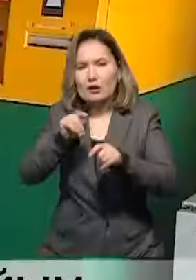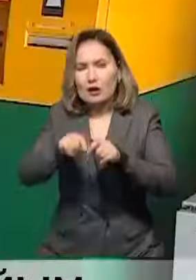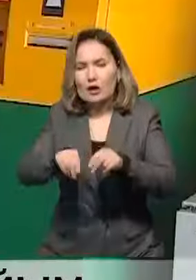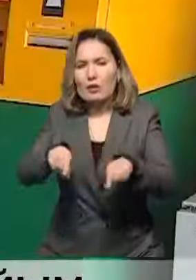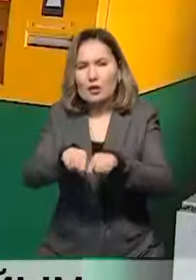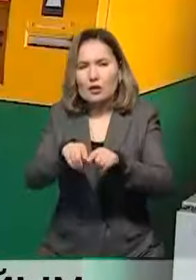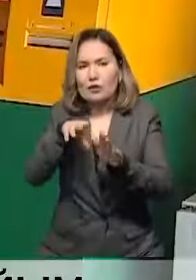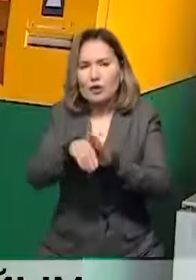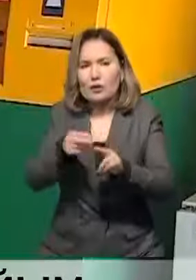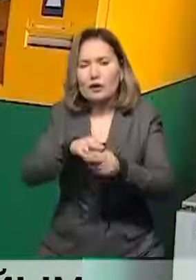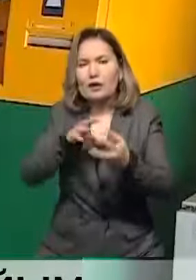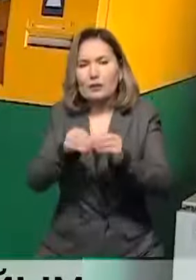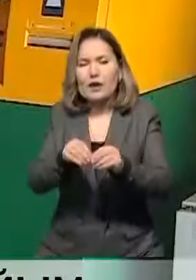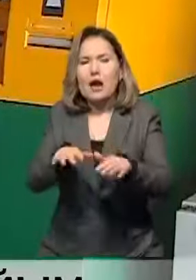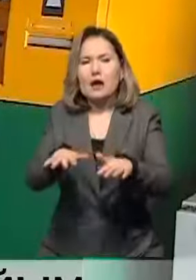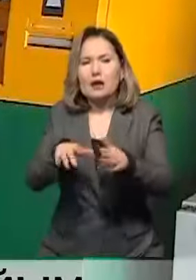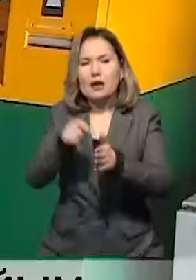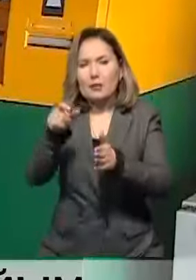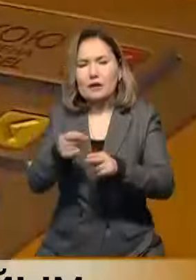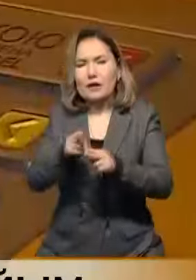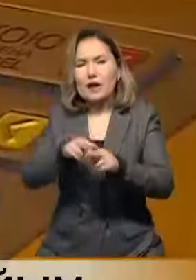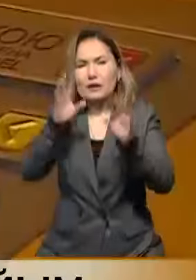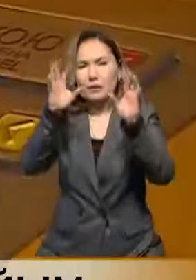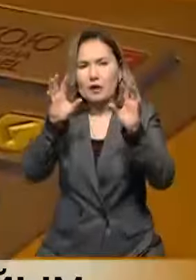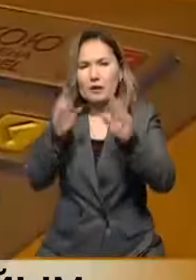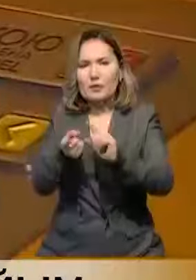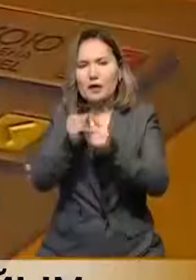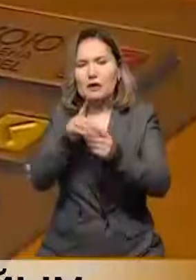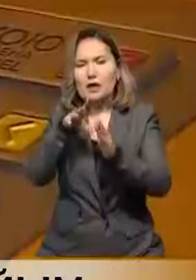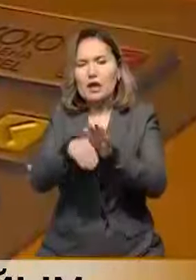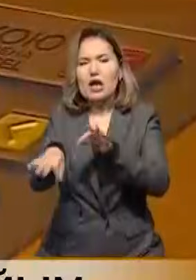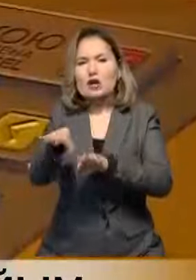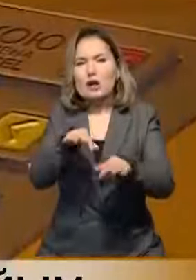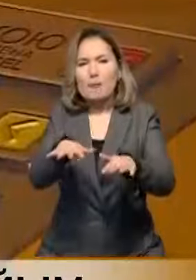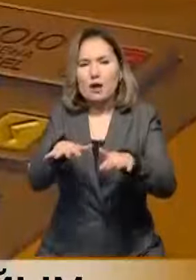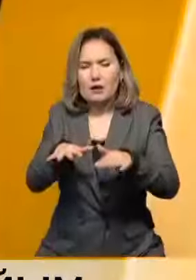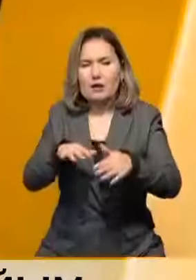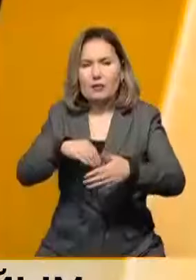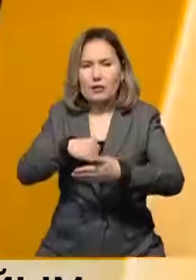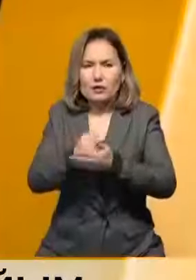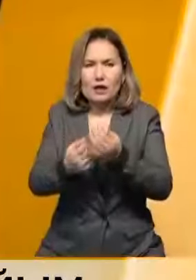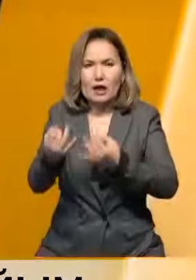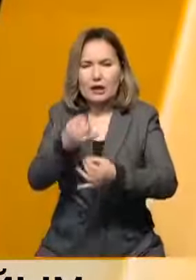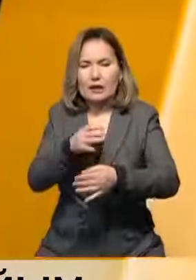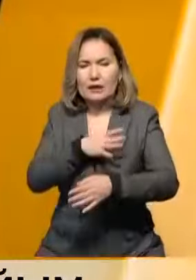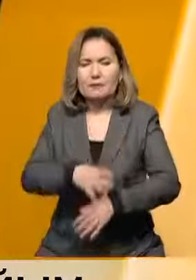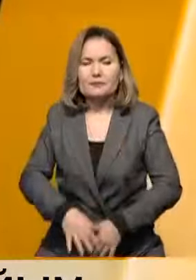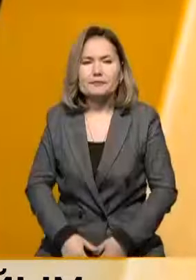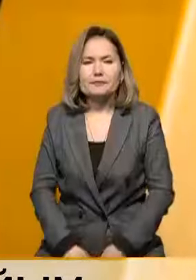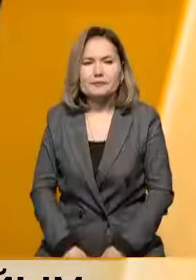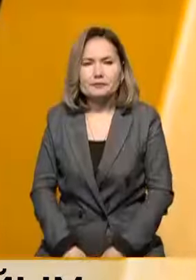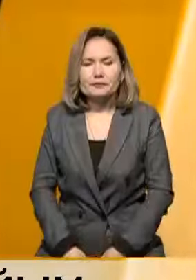салыну ұсынылып отыр. Айта кетейік, сенат депутаттары бірқатар түзетумен заң жобасын мәжіліске қайтарды.